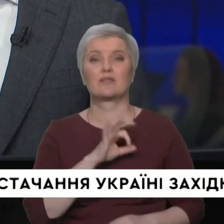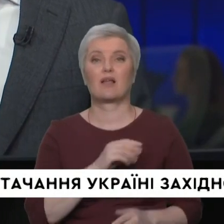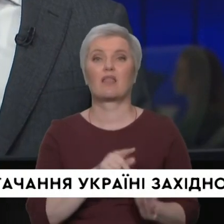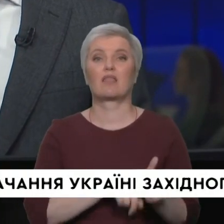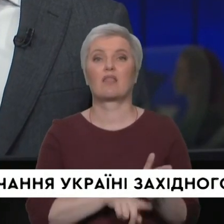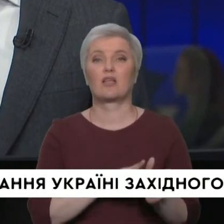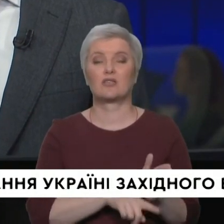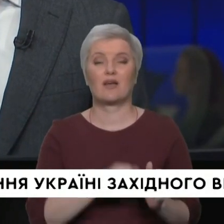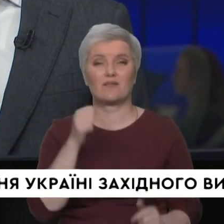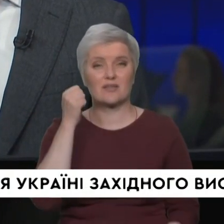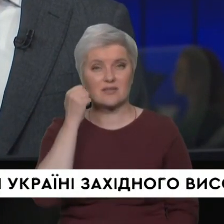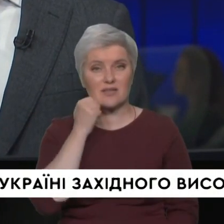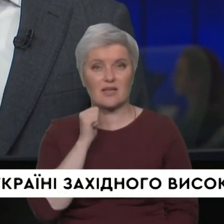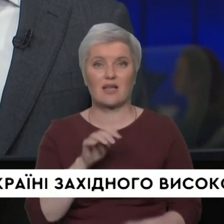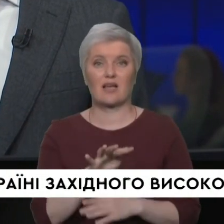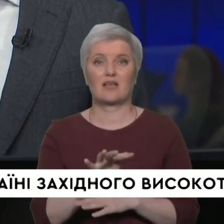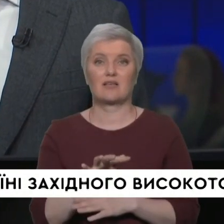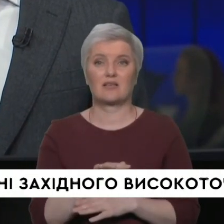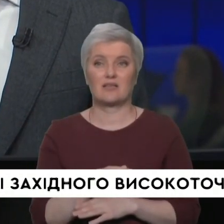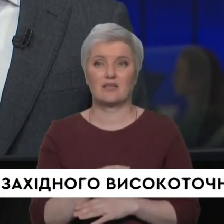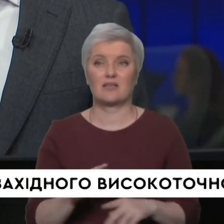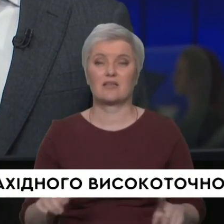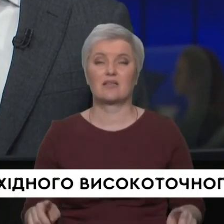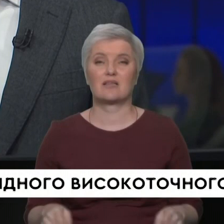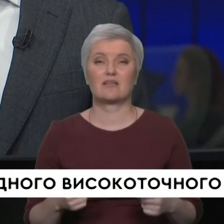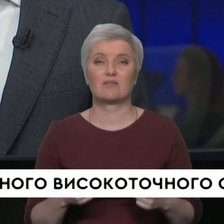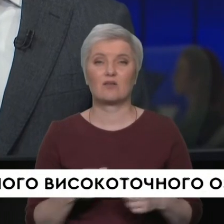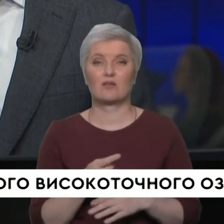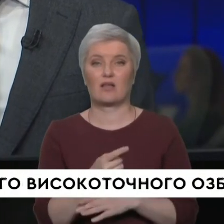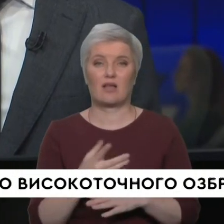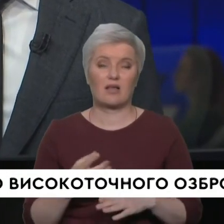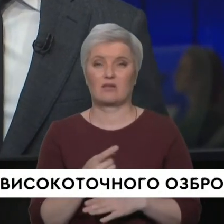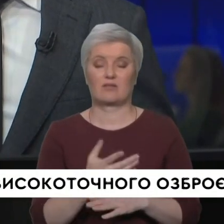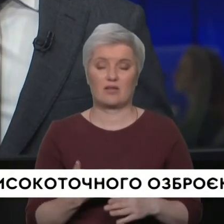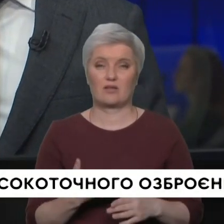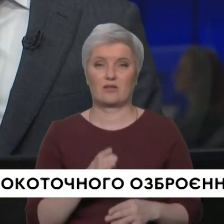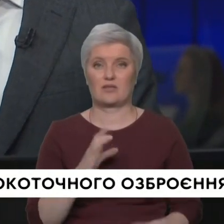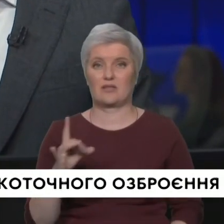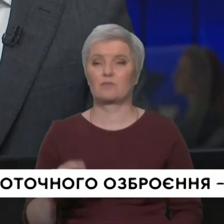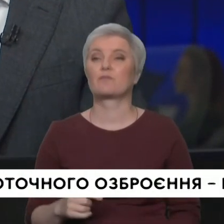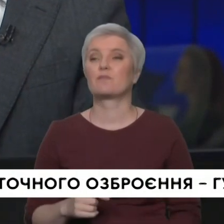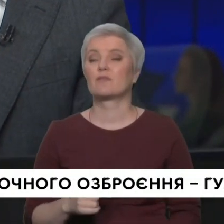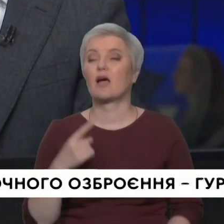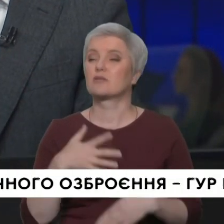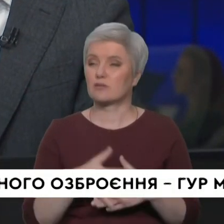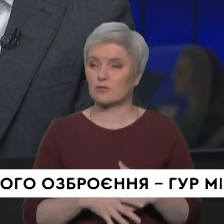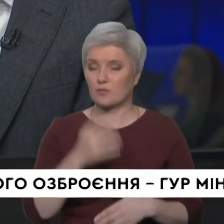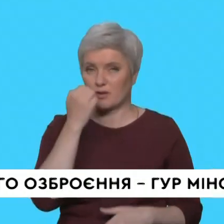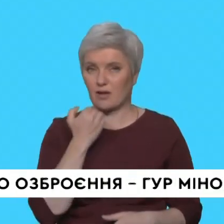дешевих та старих систем ВВ та створеної артилерійського каліку. Зрозуміло. Пане Дмитре, дякую вам за